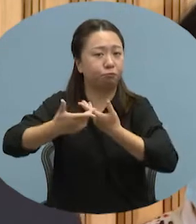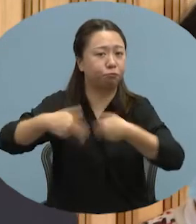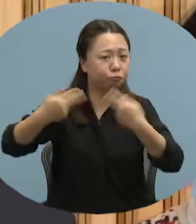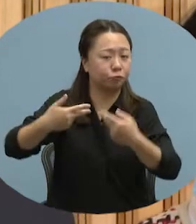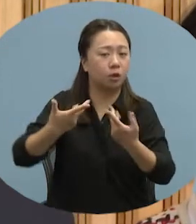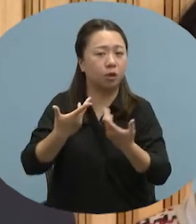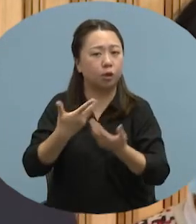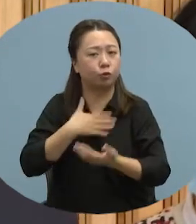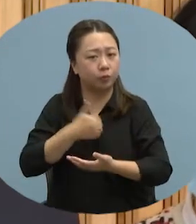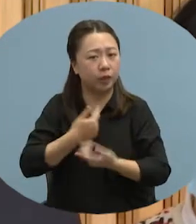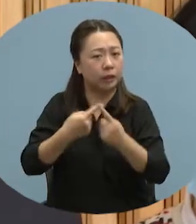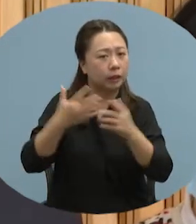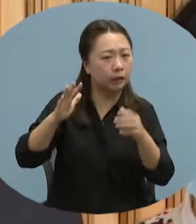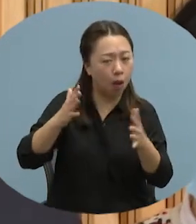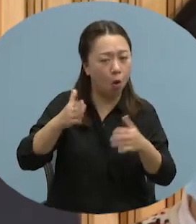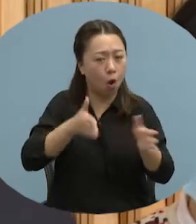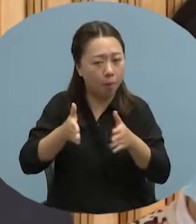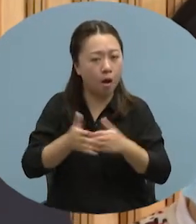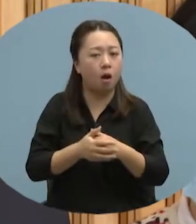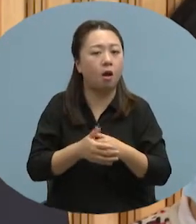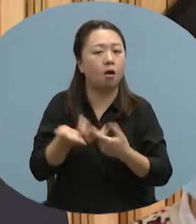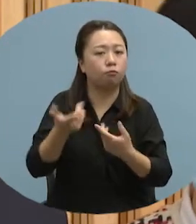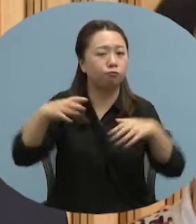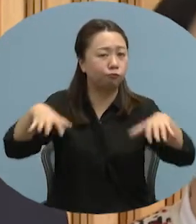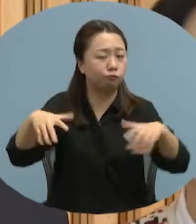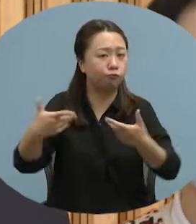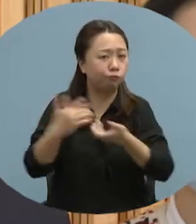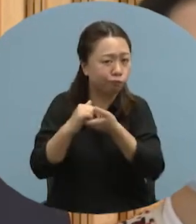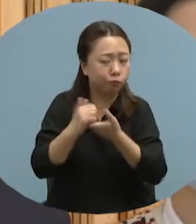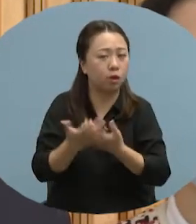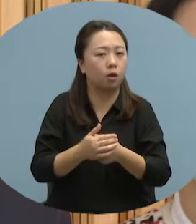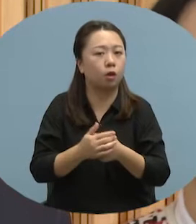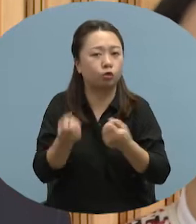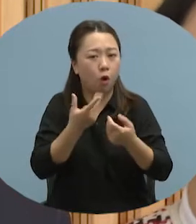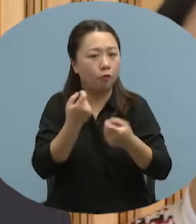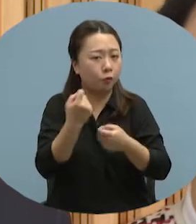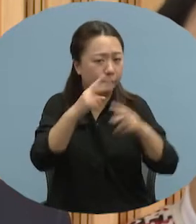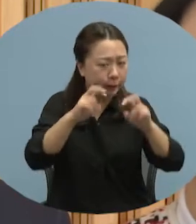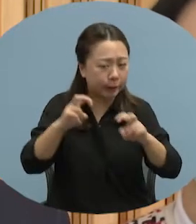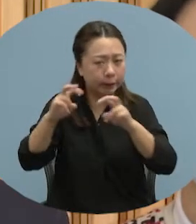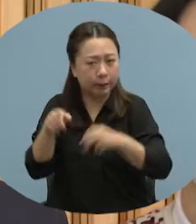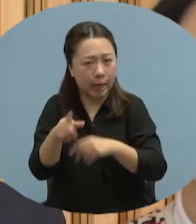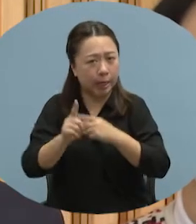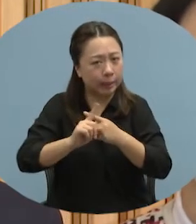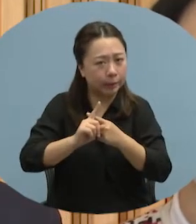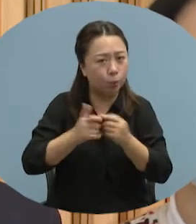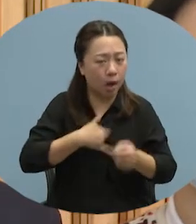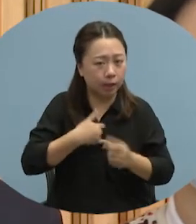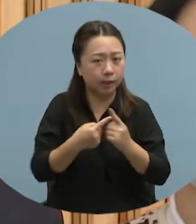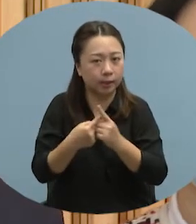手配置、兩地合作機制和協助排查風險人士的機制等